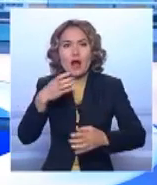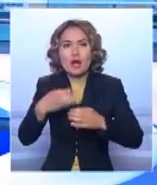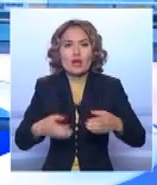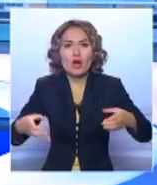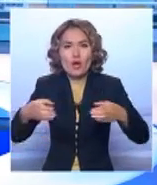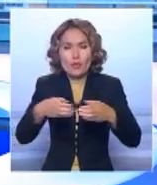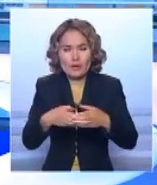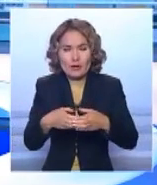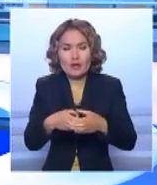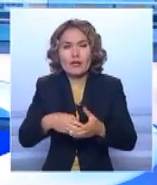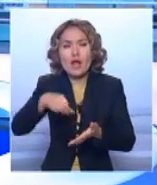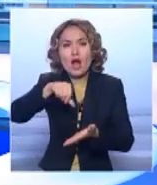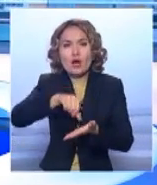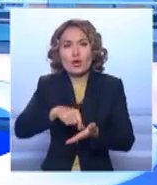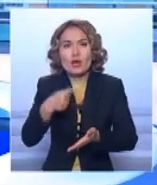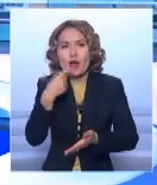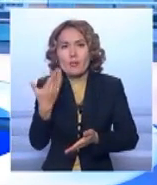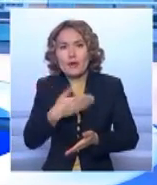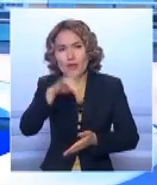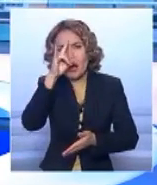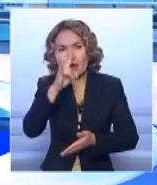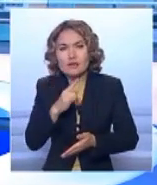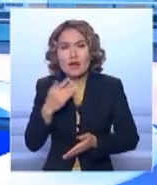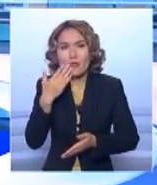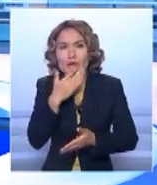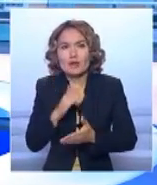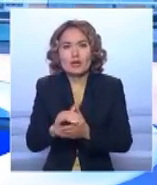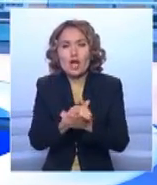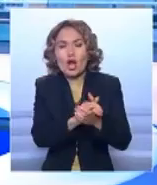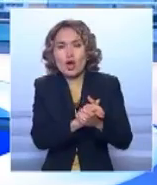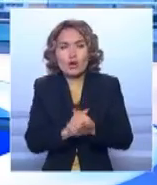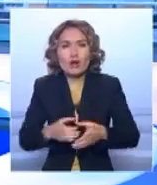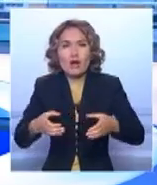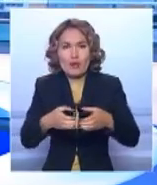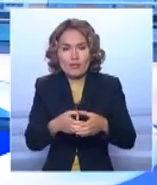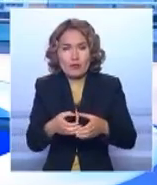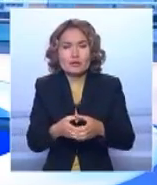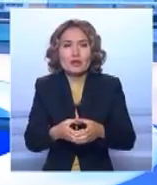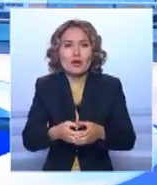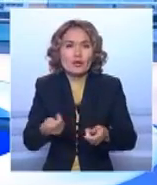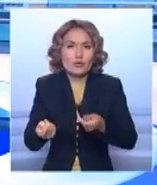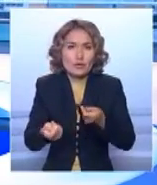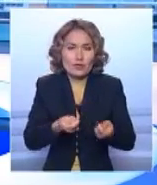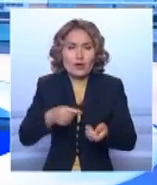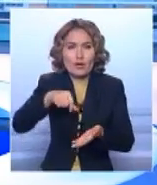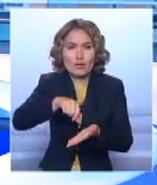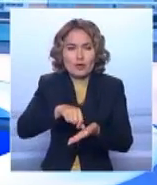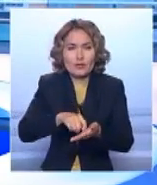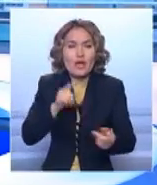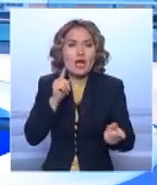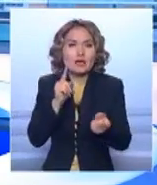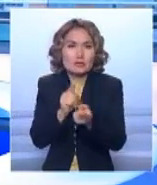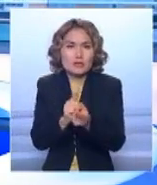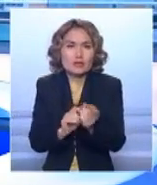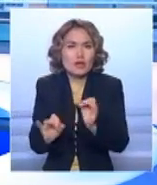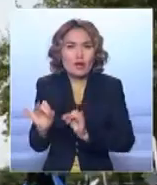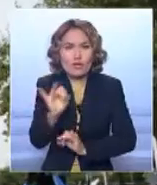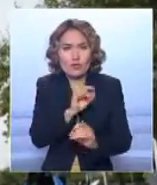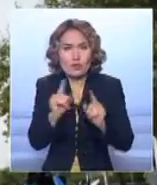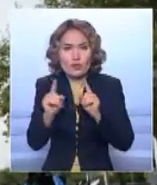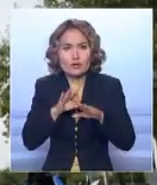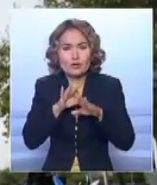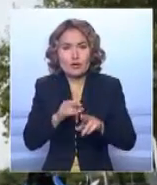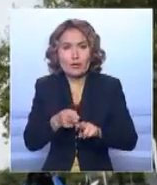ұйым мінберінен сөз сөйлеп, Қазақстанның Біріккен ұлттар ұйымы қауіпсіздік кеңесіне мүшелігіне қатысты мәселелер бойынша кездесулер өткізеді. Біріккен